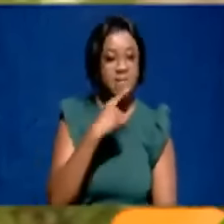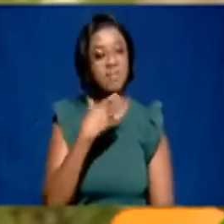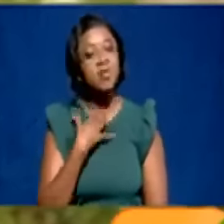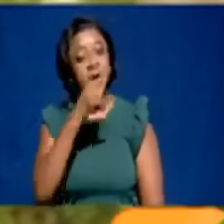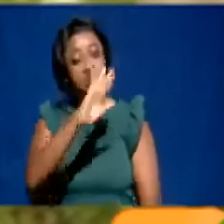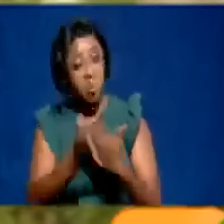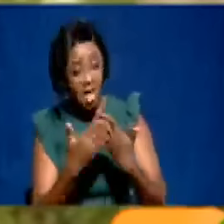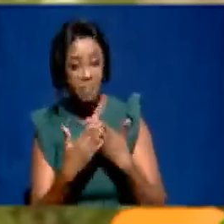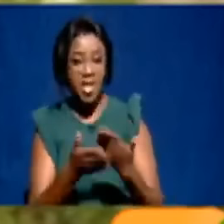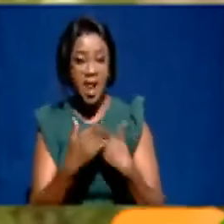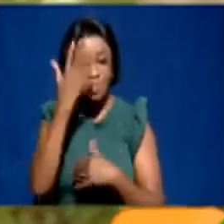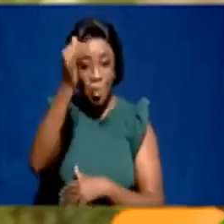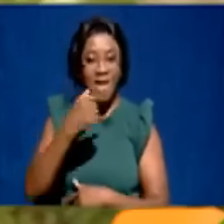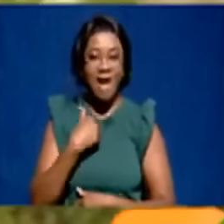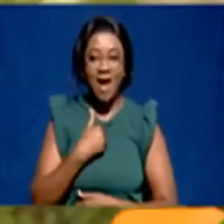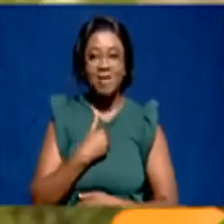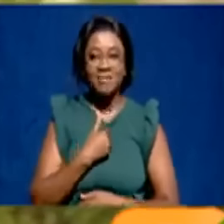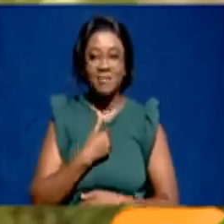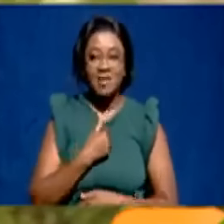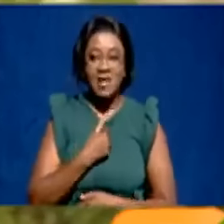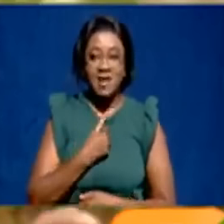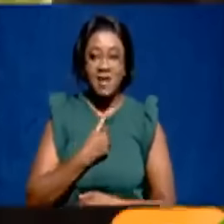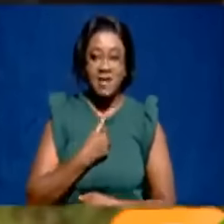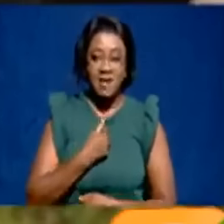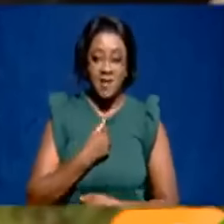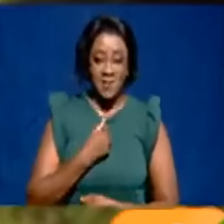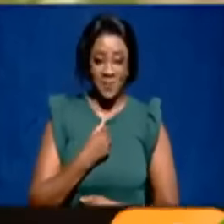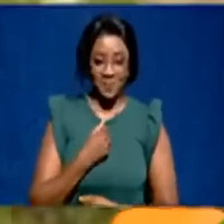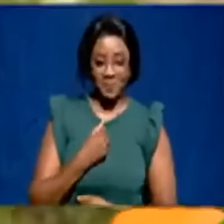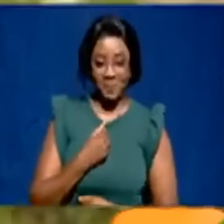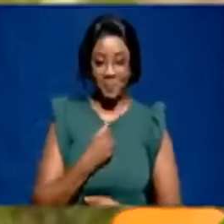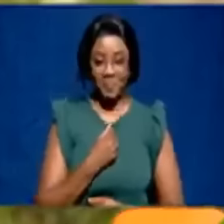unisaidie. Kuna mse sehemu ya